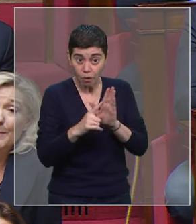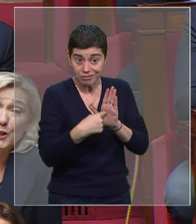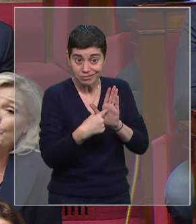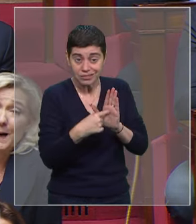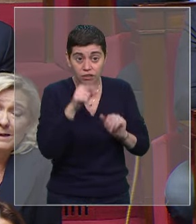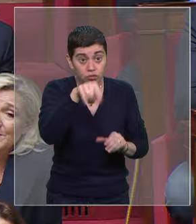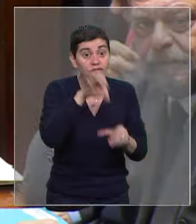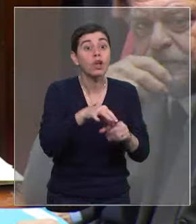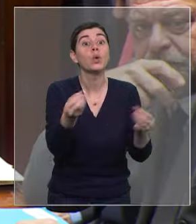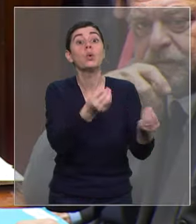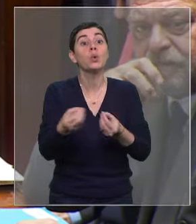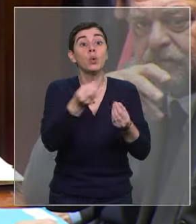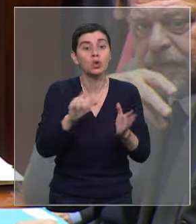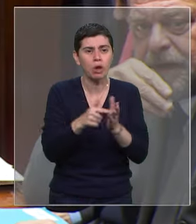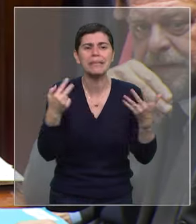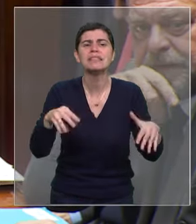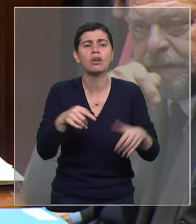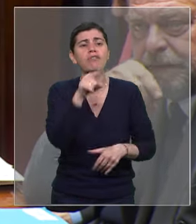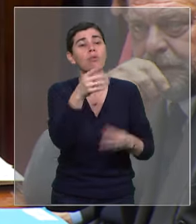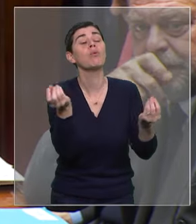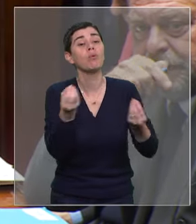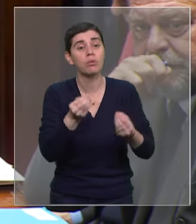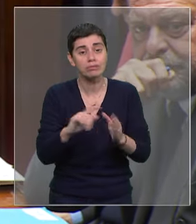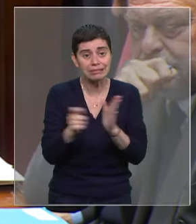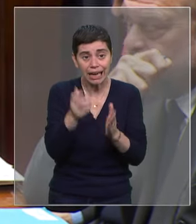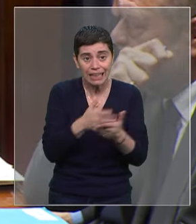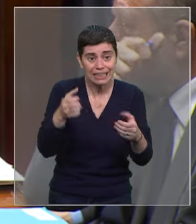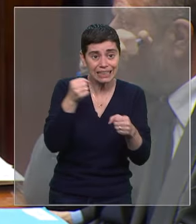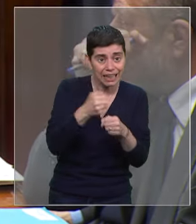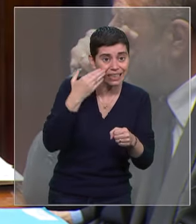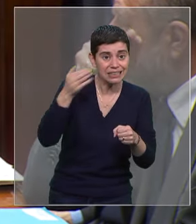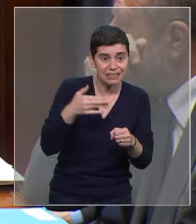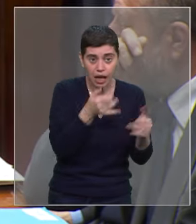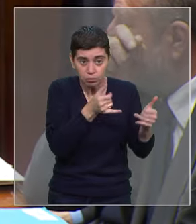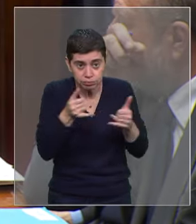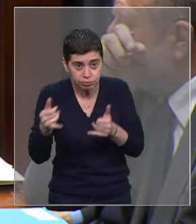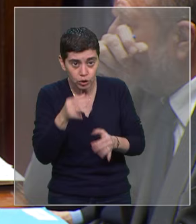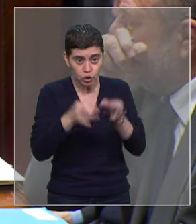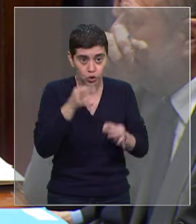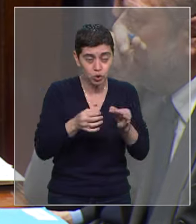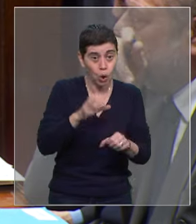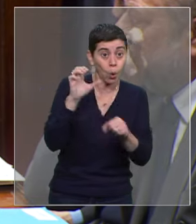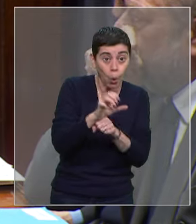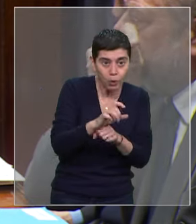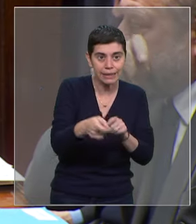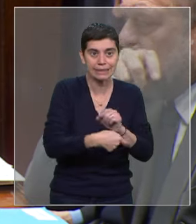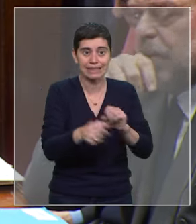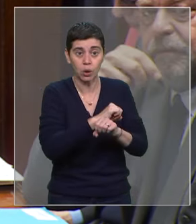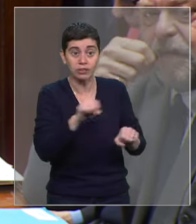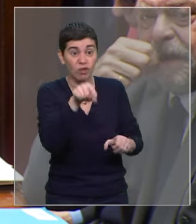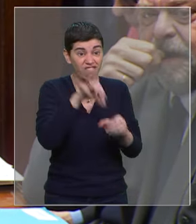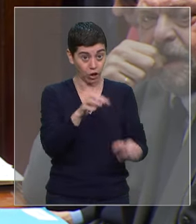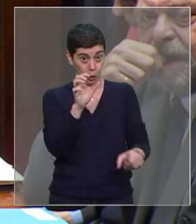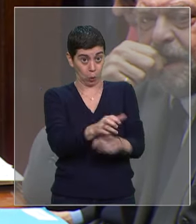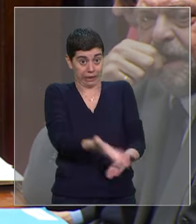votée. Où étiez-vous en 2019 quand nous avons créé le parquet national antiterroriste ? Vous avez voté contre. Où